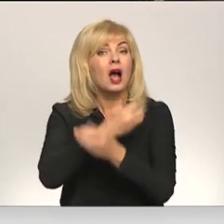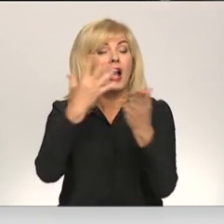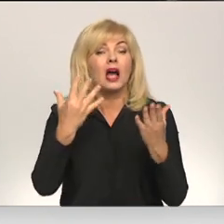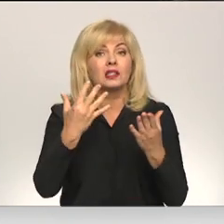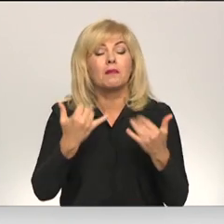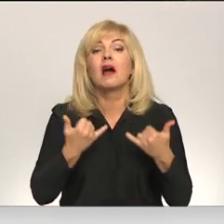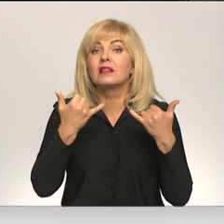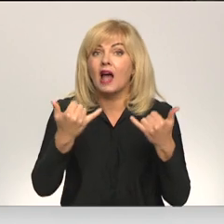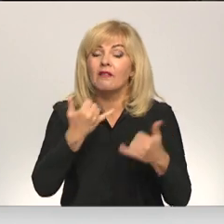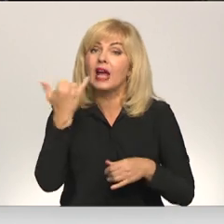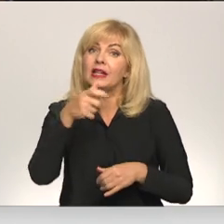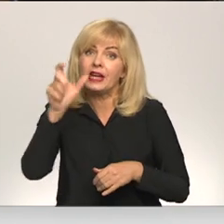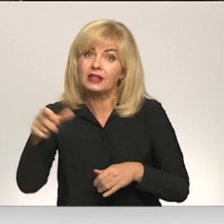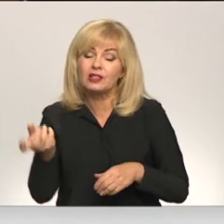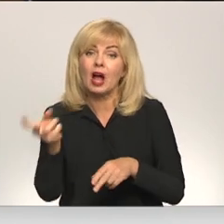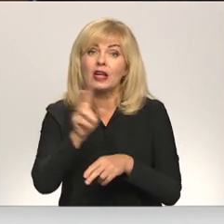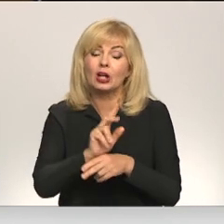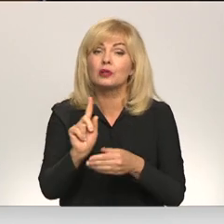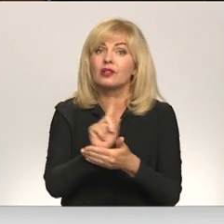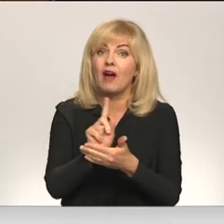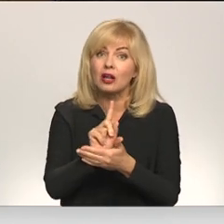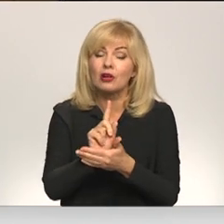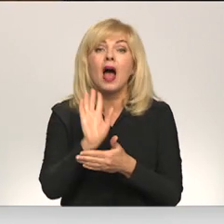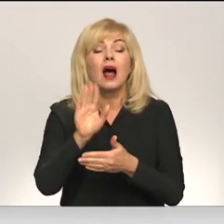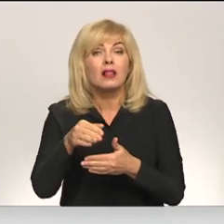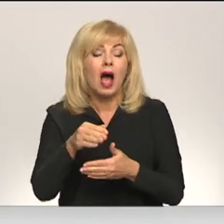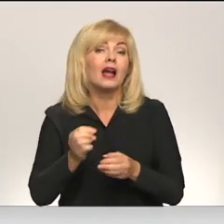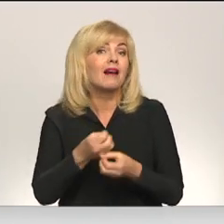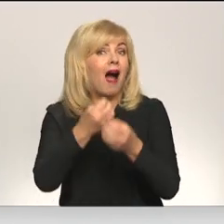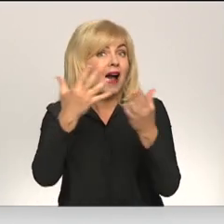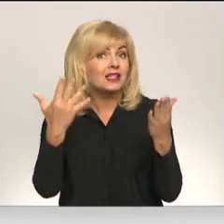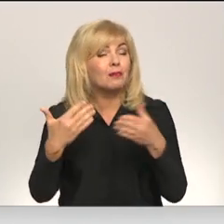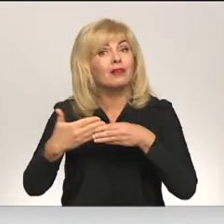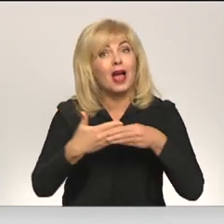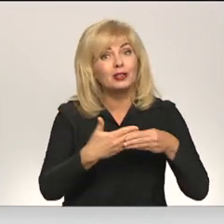bija ieradušies ar savu svecīti, lai gaismu nestu tālāk. Dāce Siliņa, Artis Super, RTV.